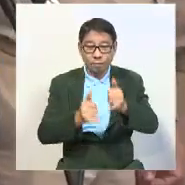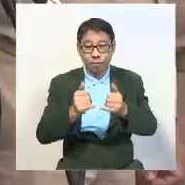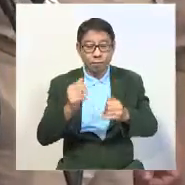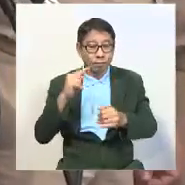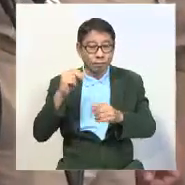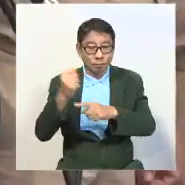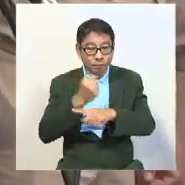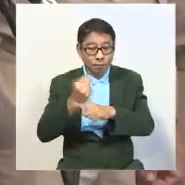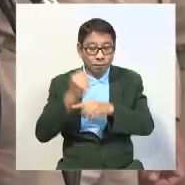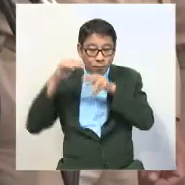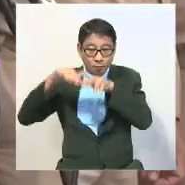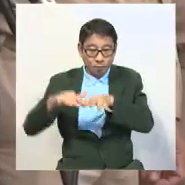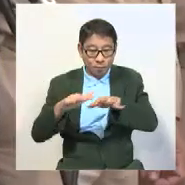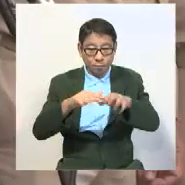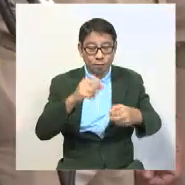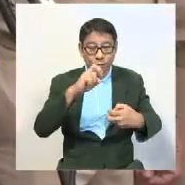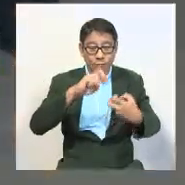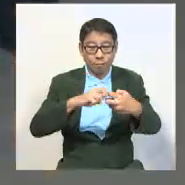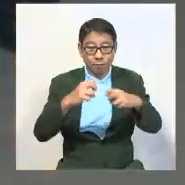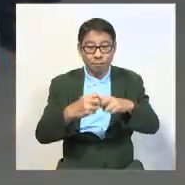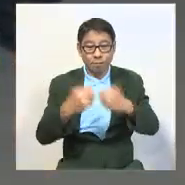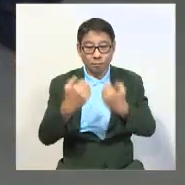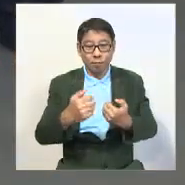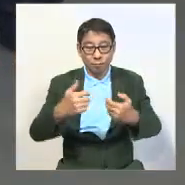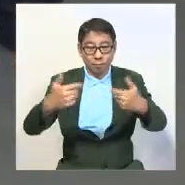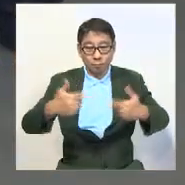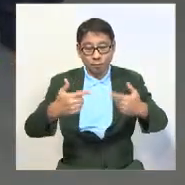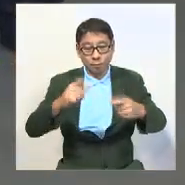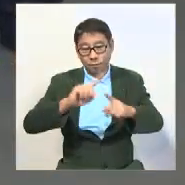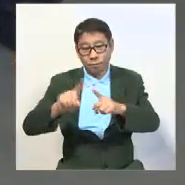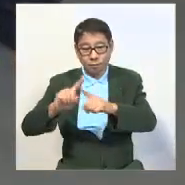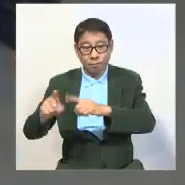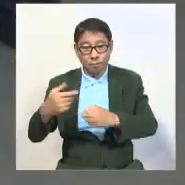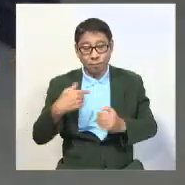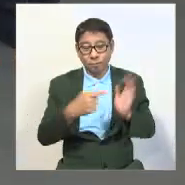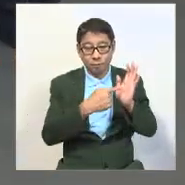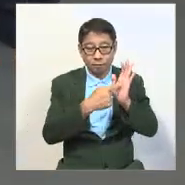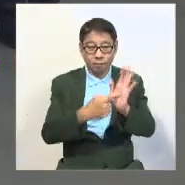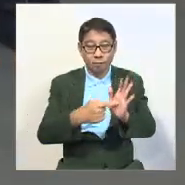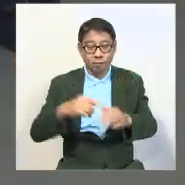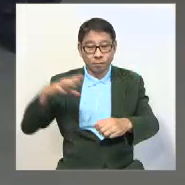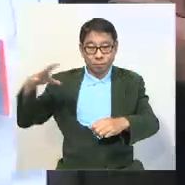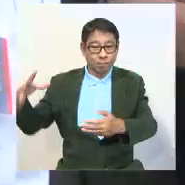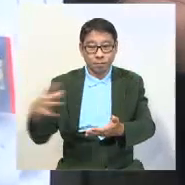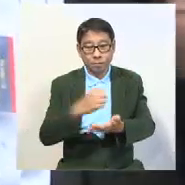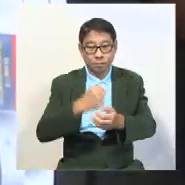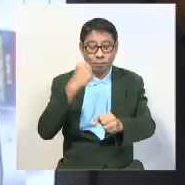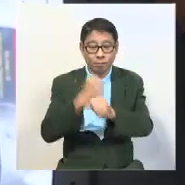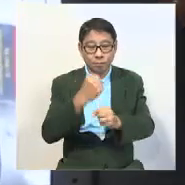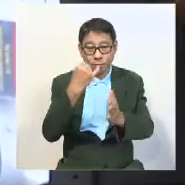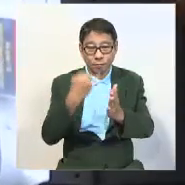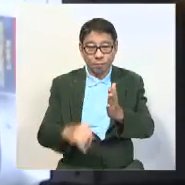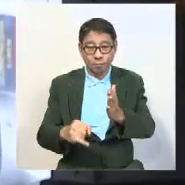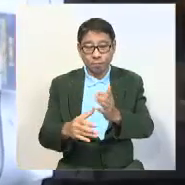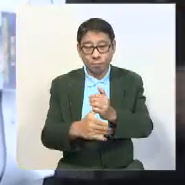ทางทะเลในการจัดการกับภัยคุกคามด้านความมั่นคงทุกรูปแบบทั้งการฝึกการสาธิตการปราบปรามการทำประมงผิดกฎหม